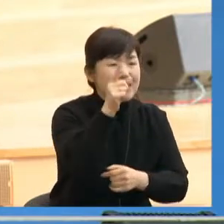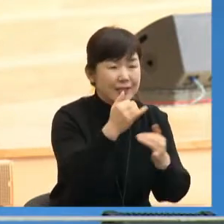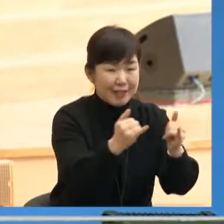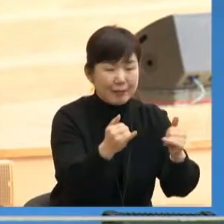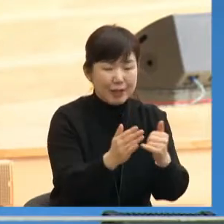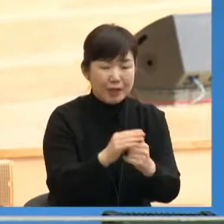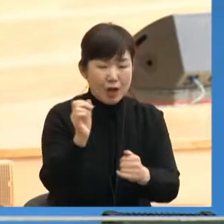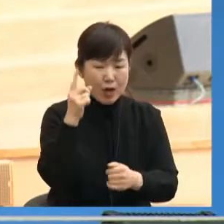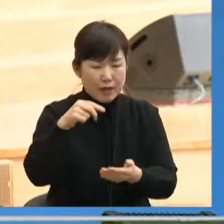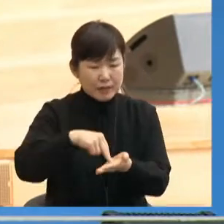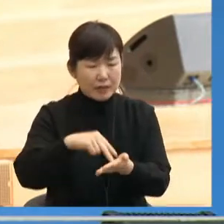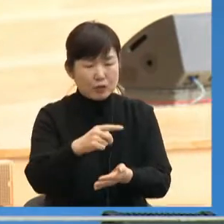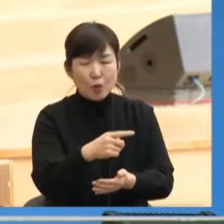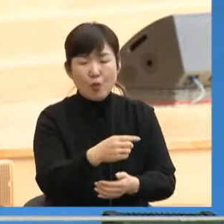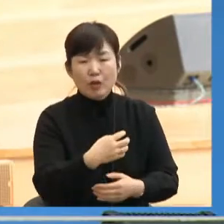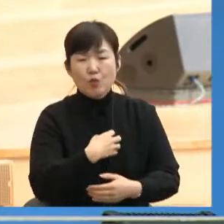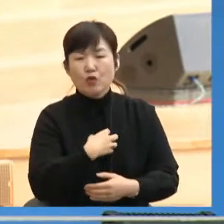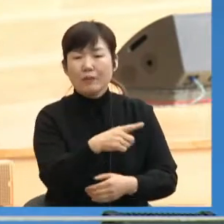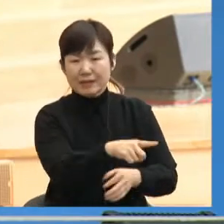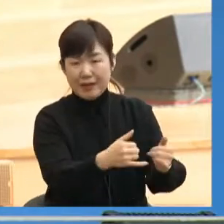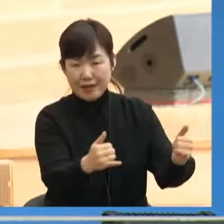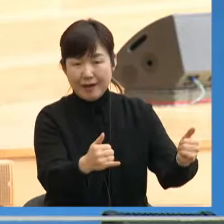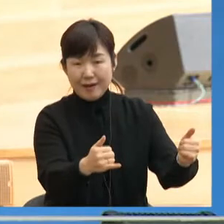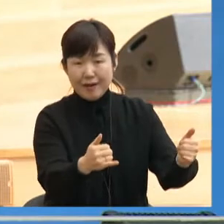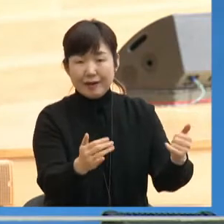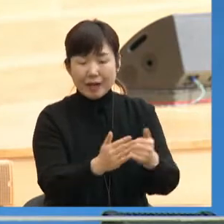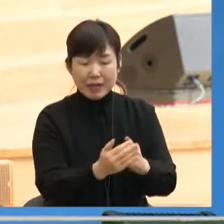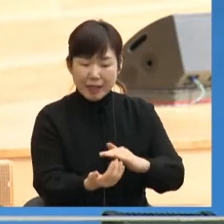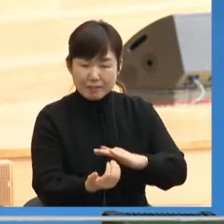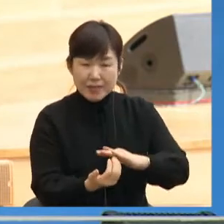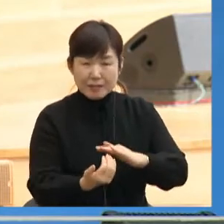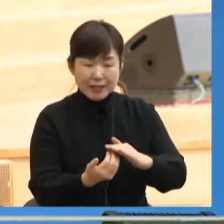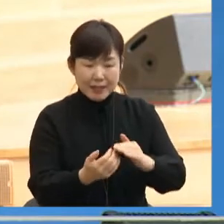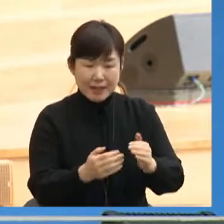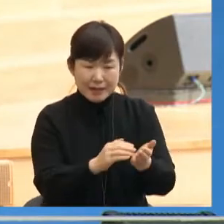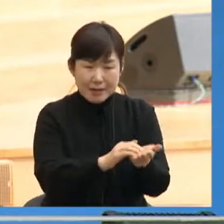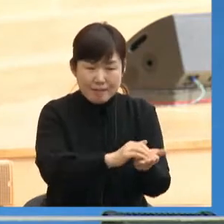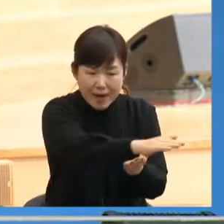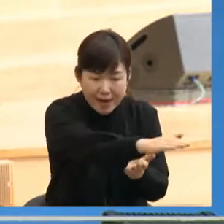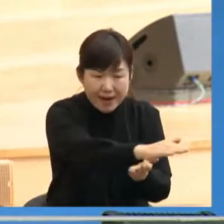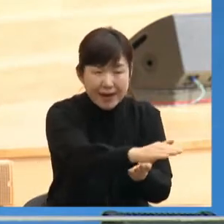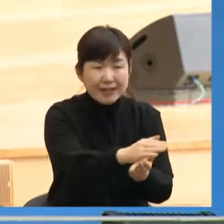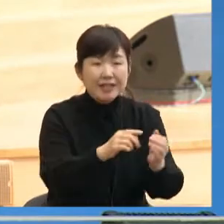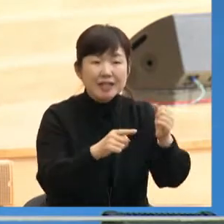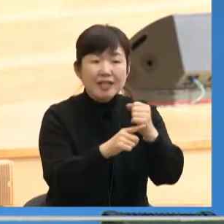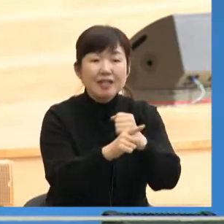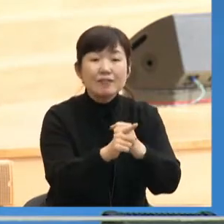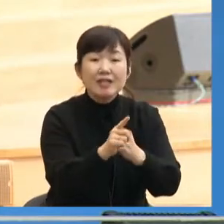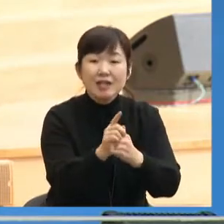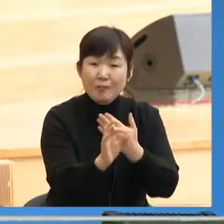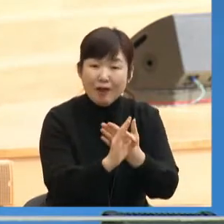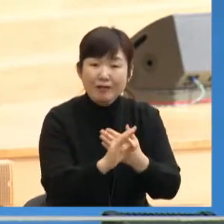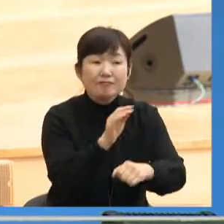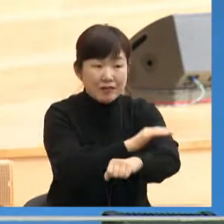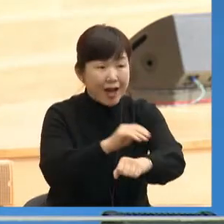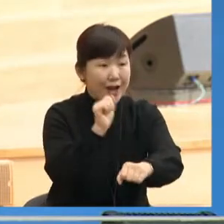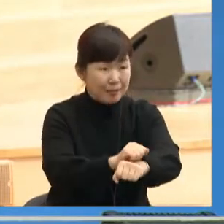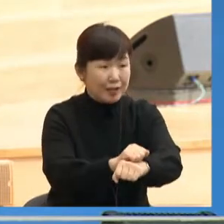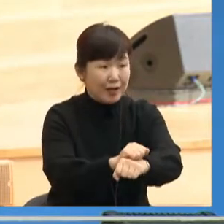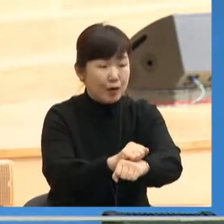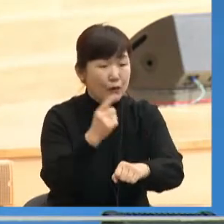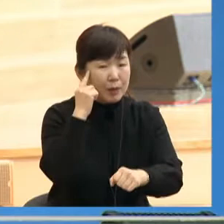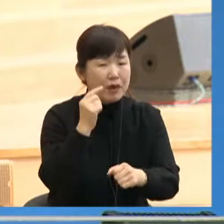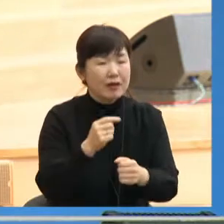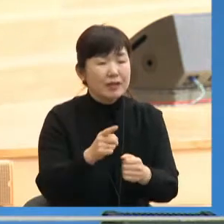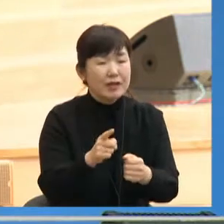다윗에게 위험한 인물이 될 수도 있었어요. 그러니 사전에 미리 차단한다는 의미였다면 잘한 행동입니다. 후한을 남기면 안